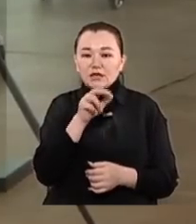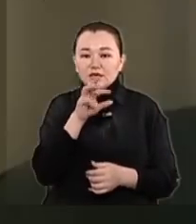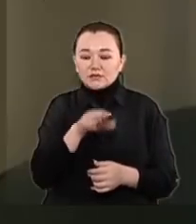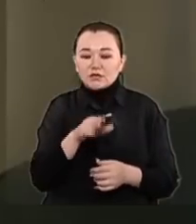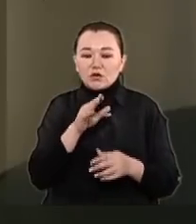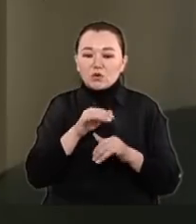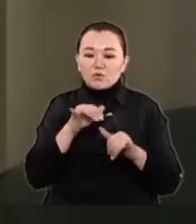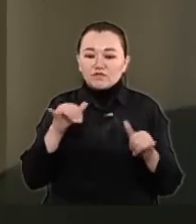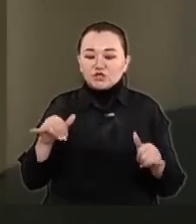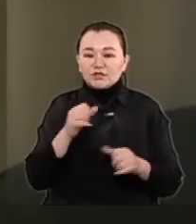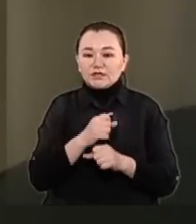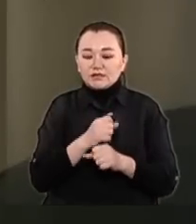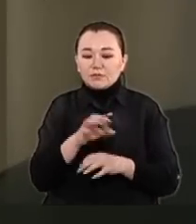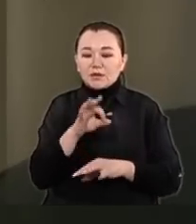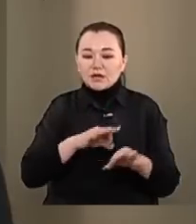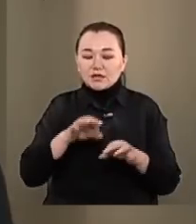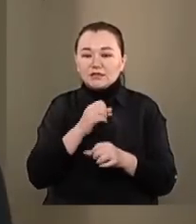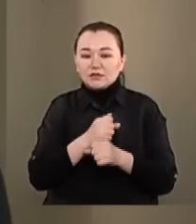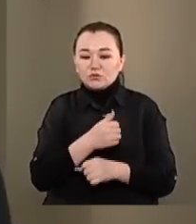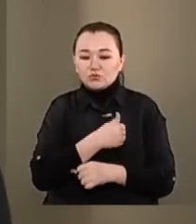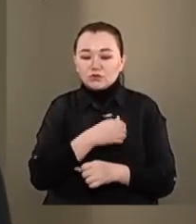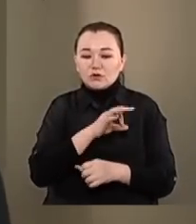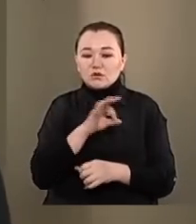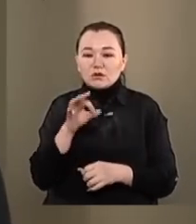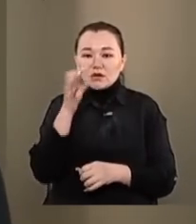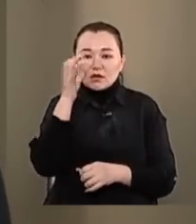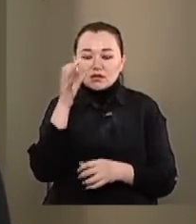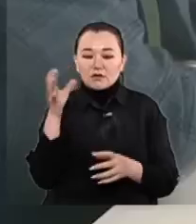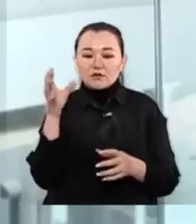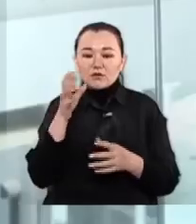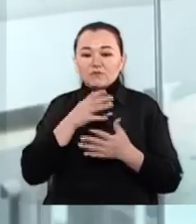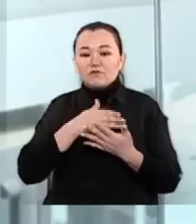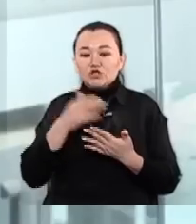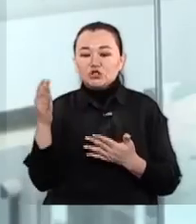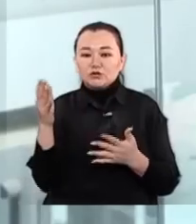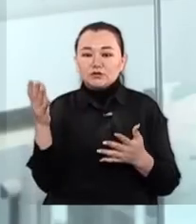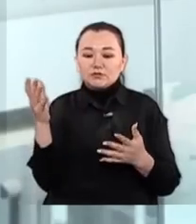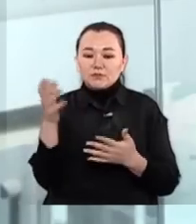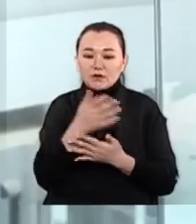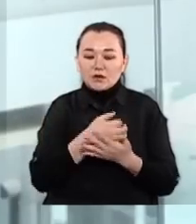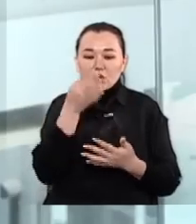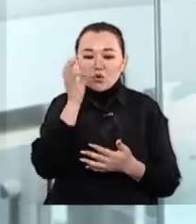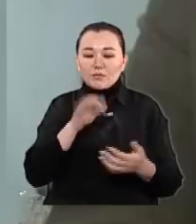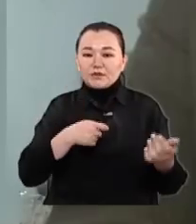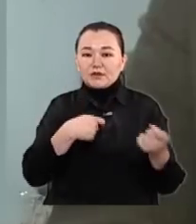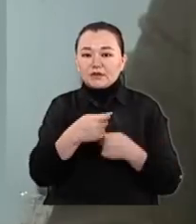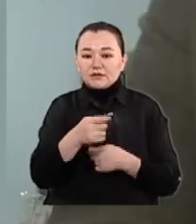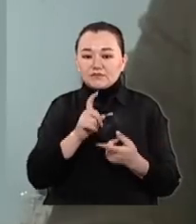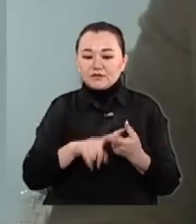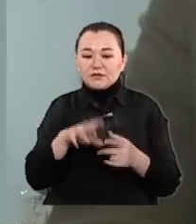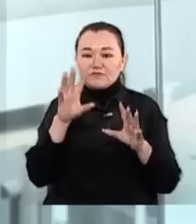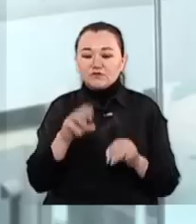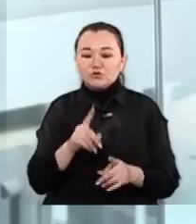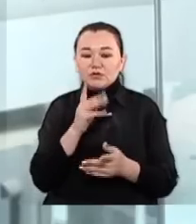ілгерілетуге бағытталған жобаларды іске асыру үшін үздік ғалымдардың басын қоспақ. Тәжірибе алмасу бағытында бар